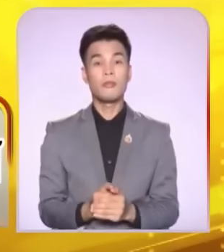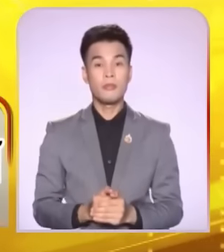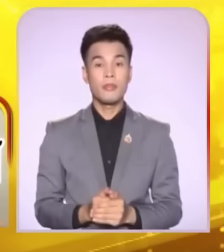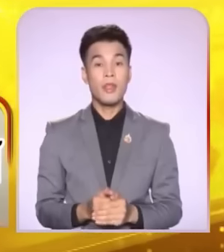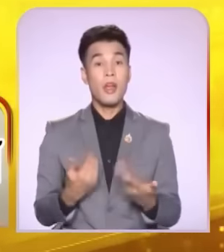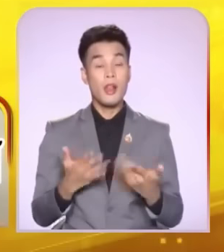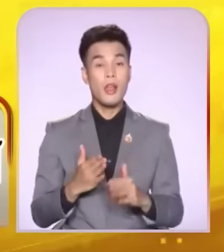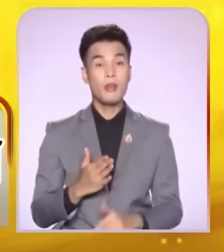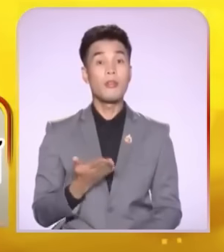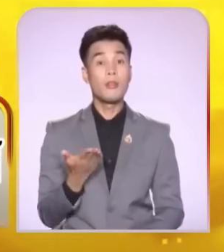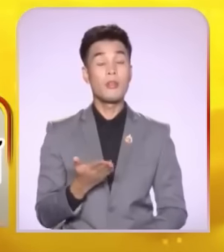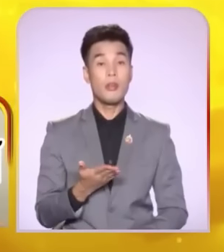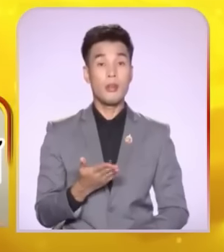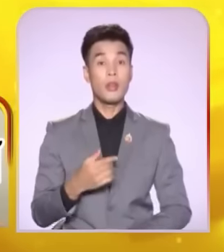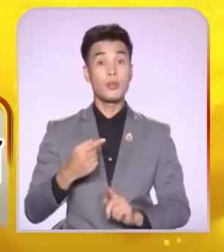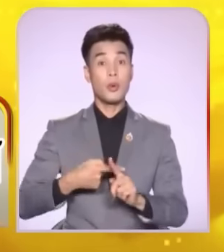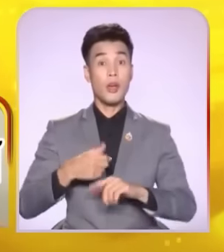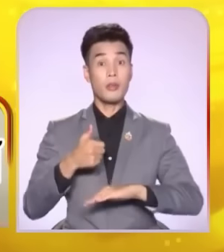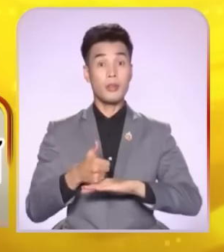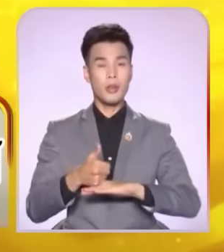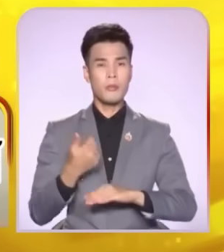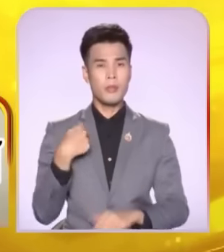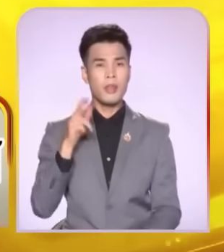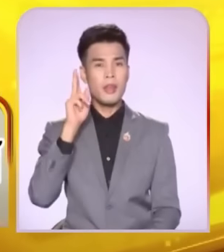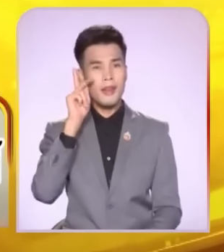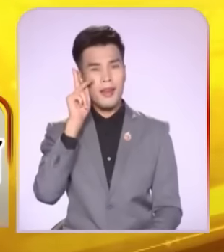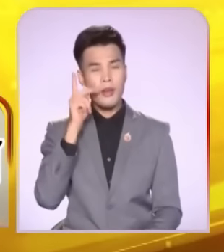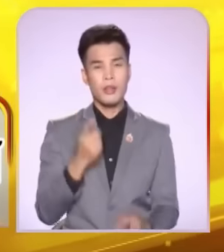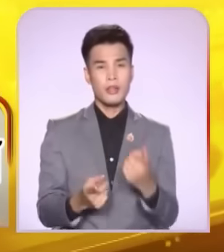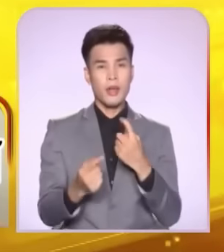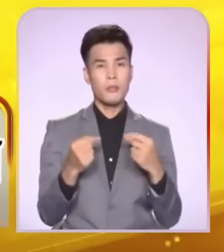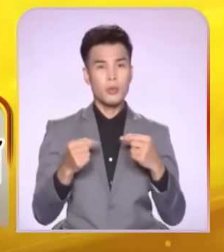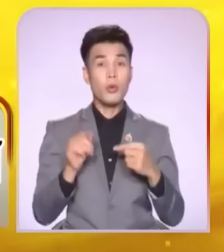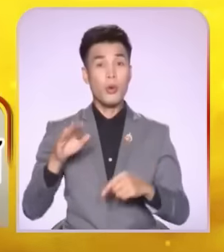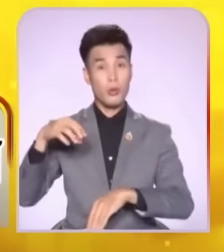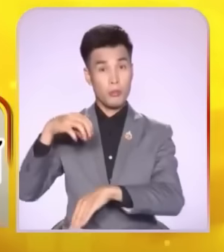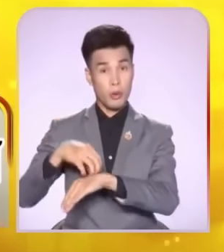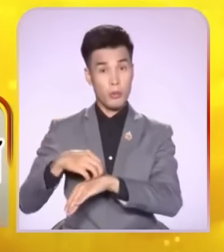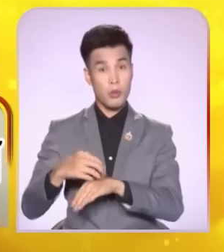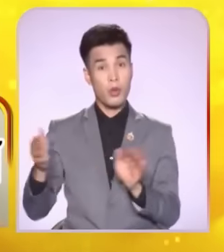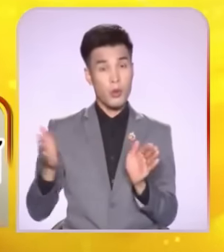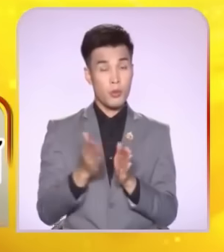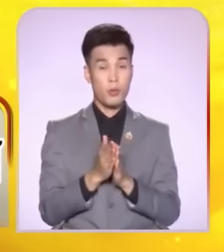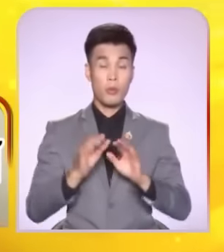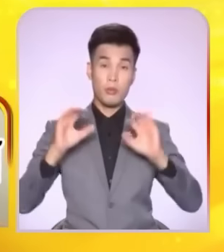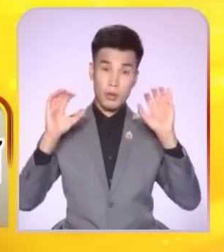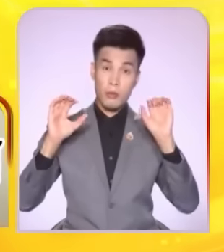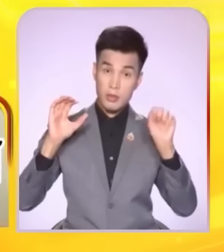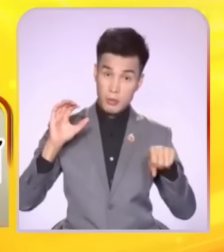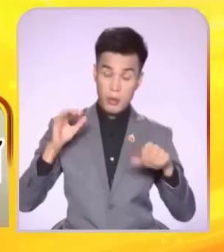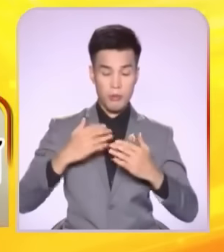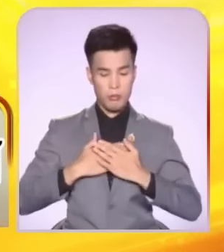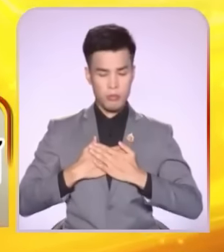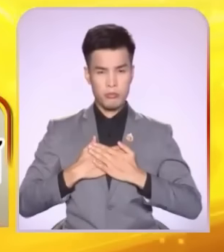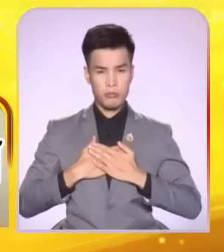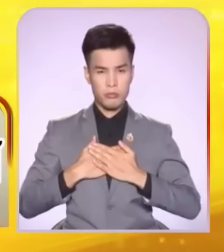ะคุณอ้วนภูมิธรรมยังบอกด้วยนะคะว่ากรณีที่มีสื่อถามถึงพลเอกประวิตรเนี่ยว่าจะมาร่วมรัฐบาลอะไรยังไงหรือเปล่าแล้วตนเอง